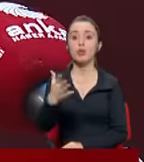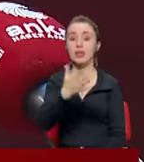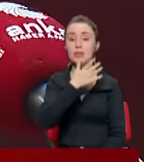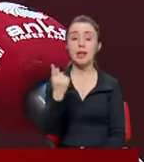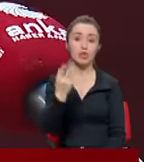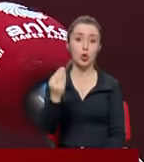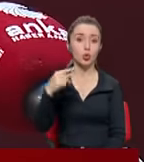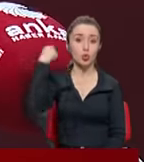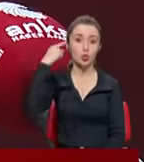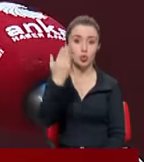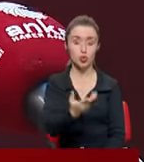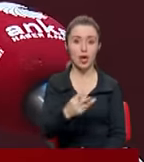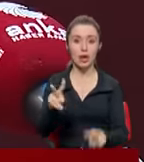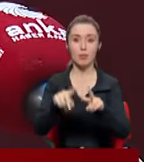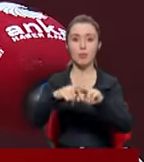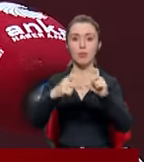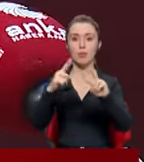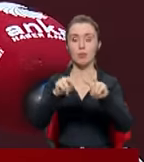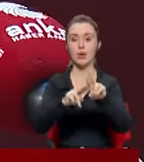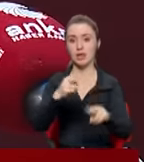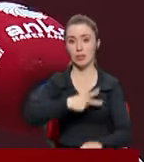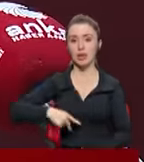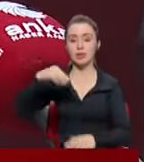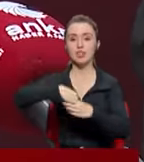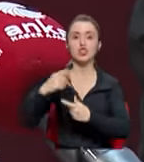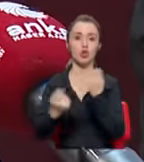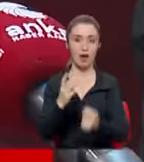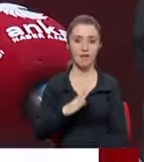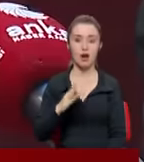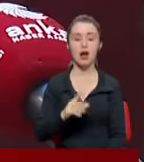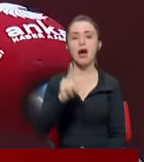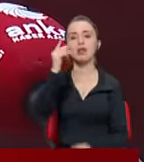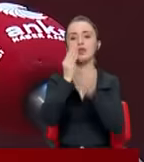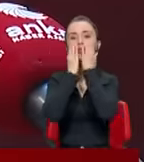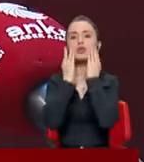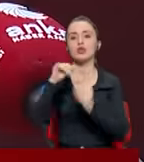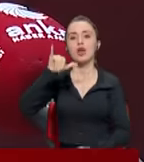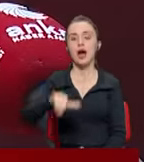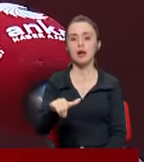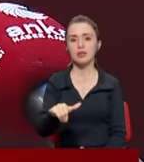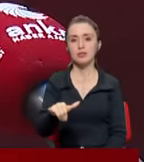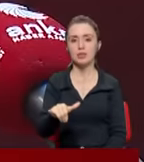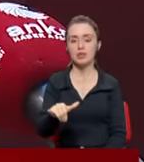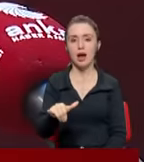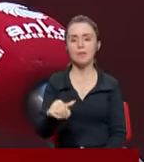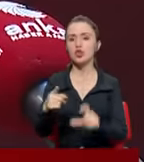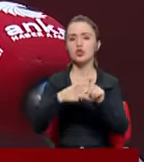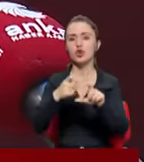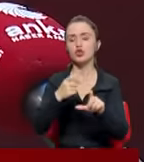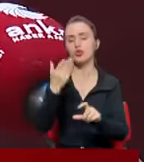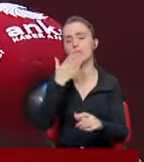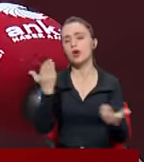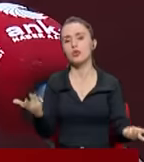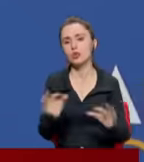oluyordur diye düşündüler Masak elemanları da belediyemizde görev yapıyor ama Allah'a ben şükür hakkımızda bir tane soruşturma gerekleri bir